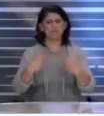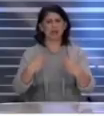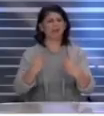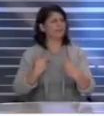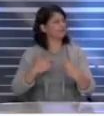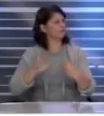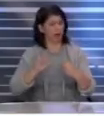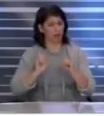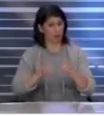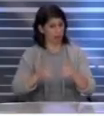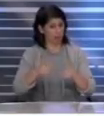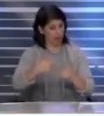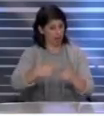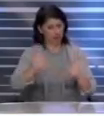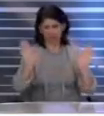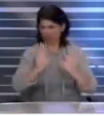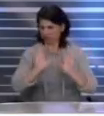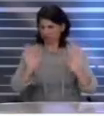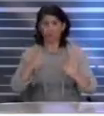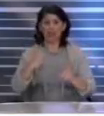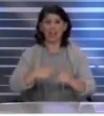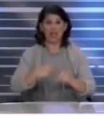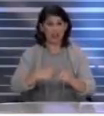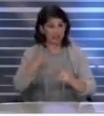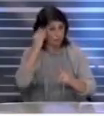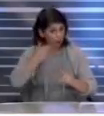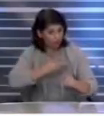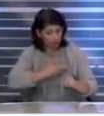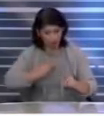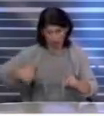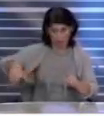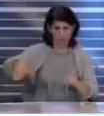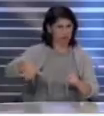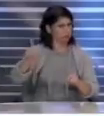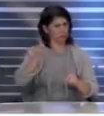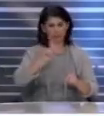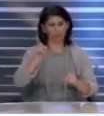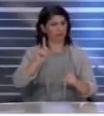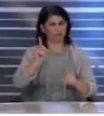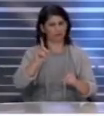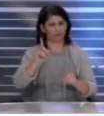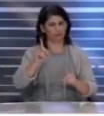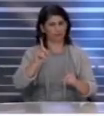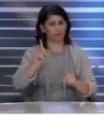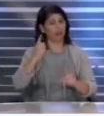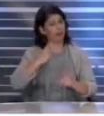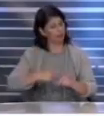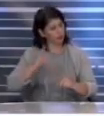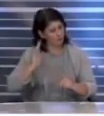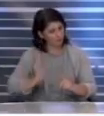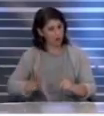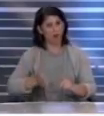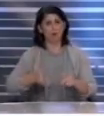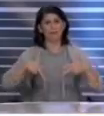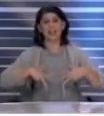Ελλάδα. Η Ελλάδα δεν έχει να λάβει μαθήματα από άλλα κράτη. Ναι, η Ελλάδα μπόρεσε από πλευράς